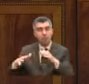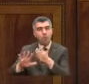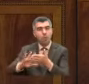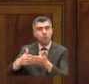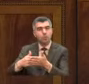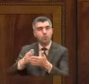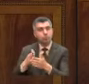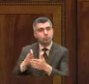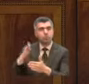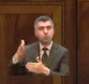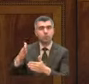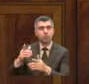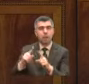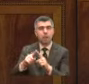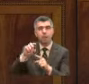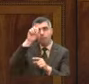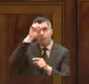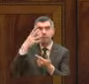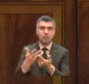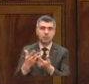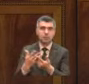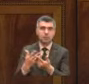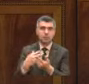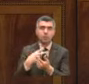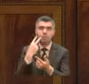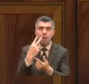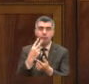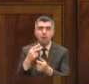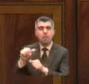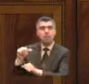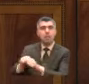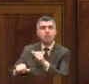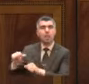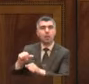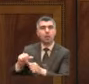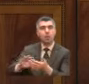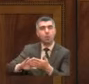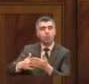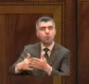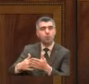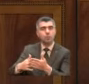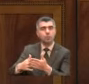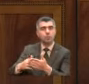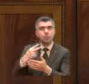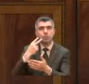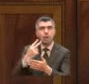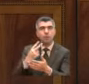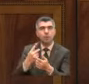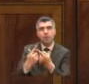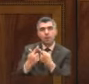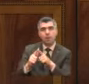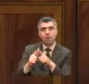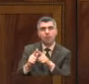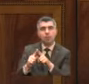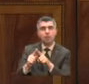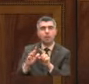للوسيبي، داروا زياره ديال لوسيبي وشافوا التحول الكبير لاكبر اقتصاد عندنا في الثروات الطبيعيه كيف تحول الان الى